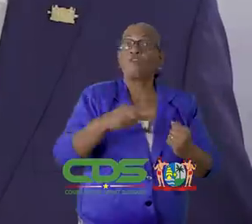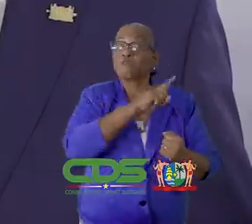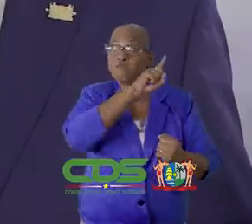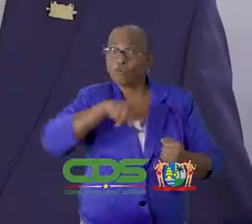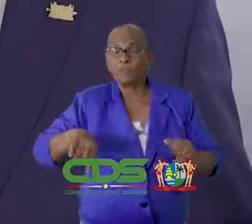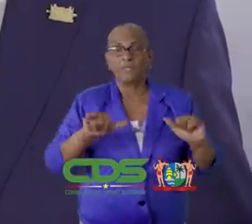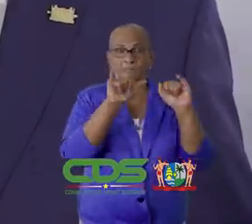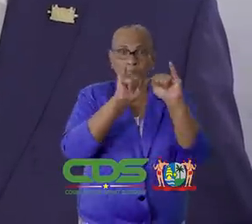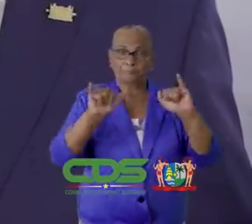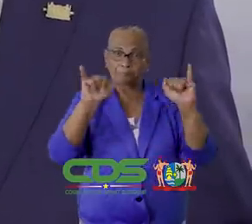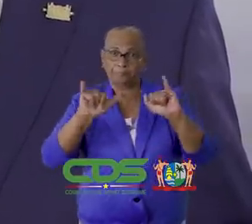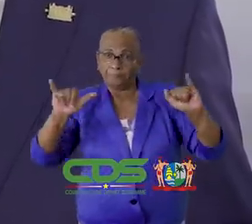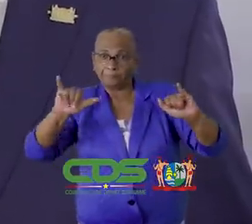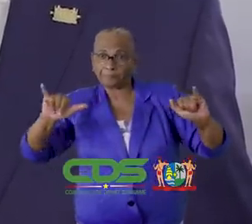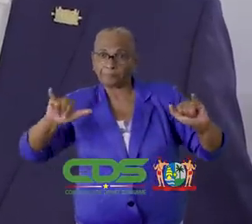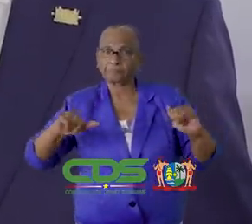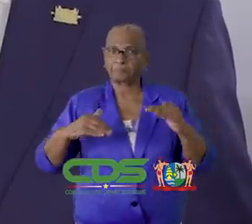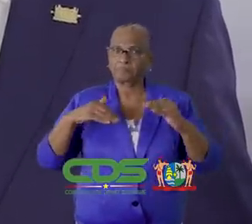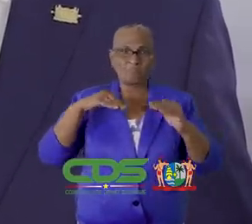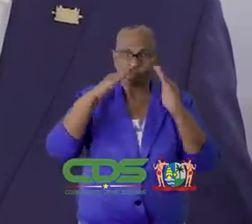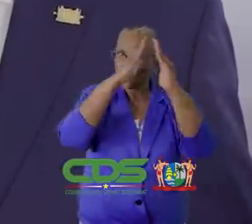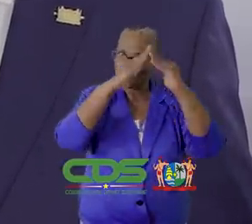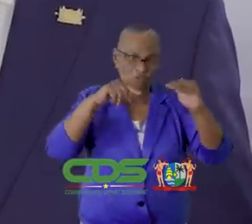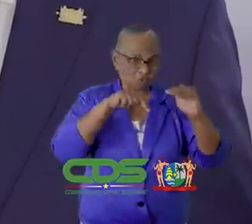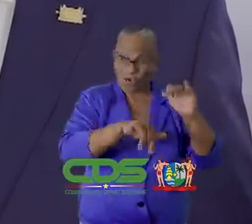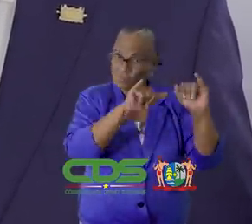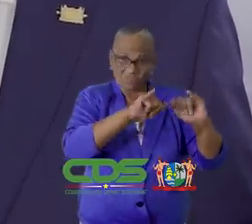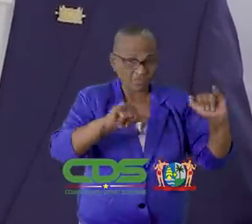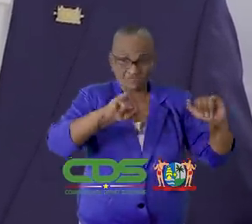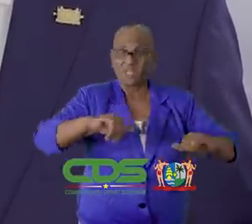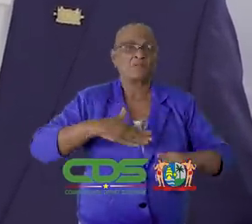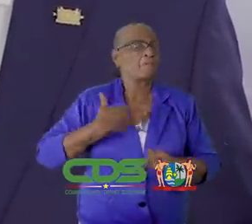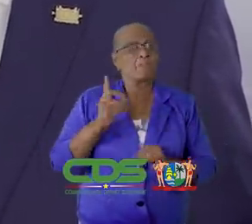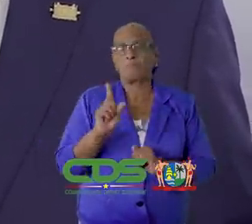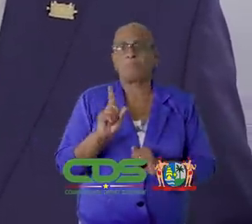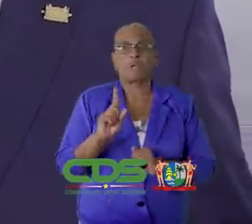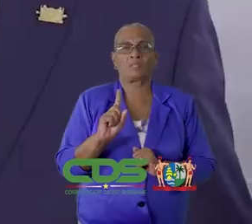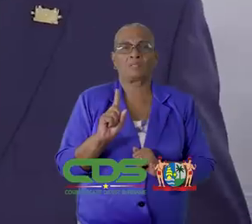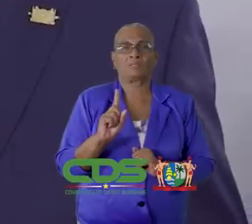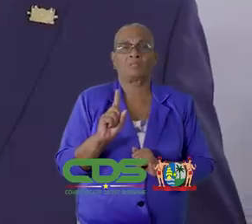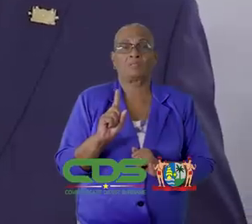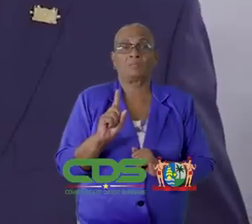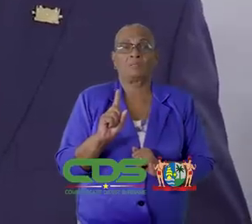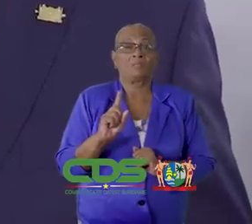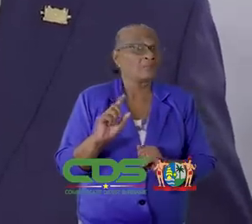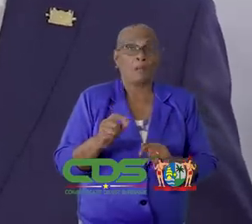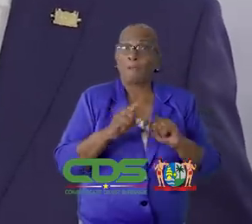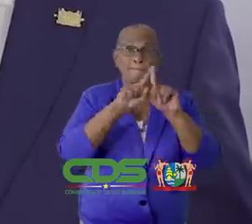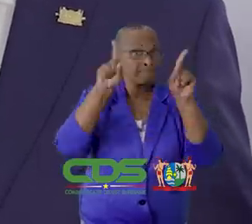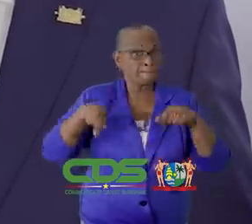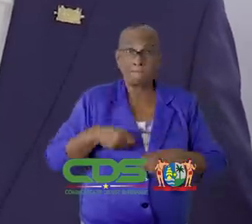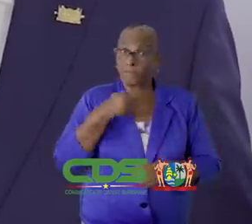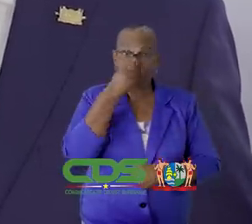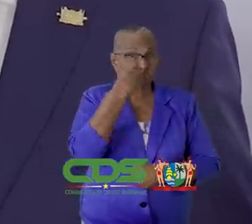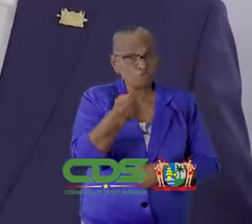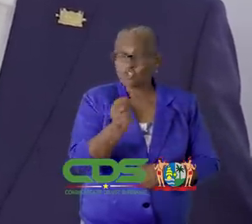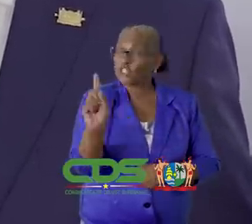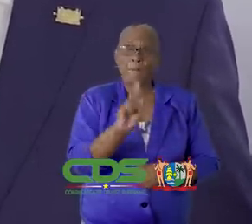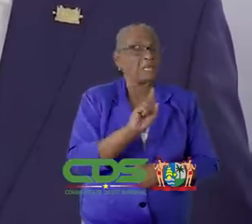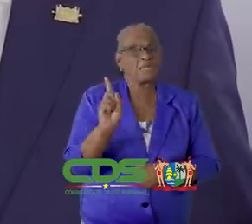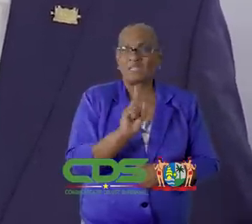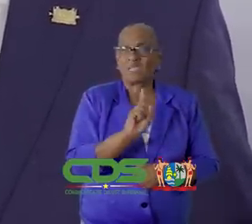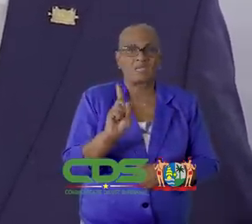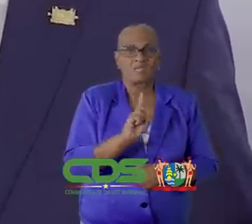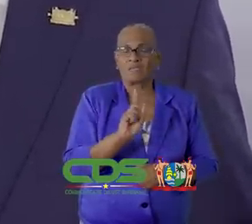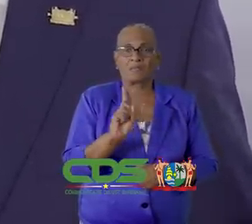verboden feesten met inbegrip van huisfeesten te houden. Hiervoor zal er geen dispensatie